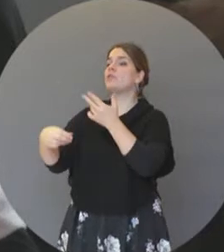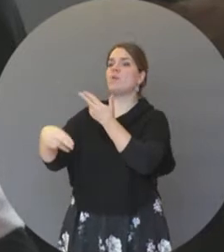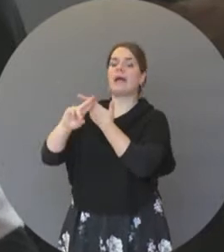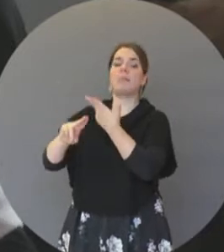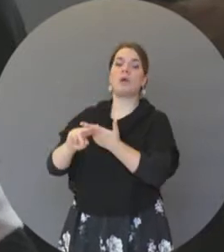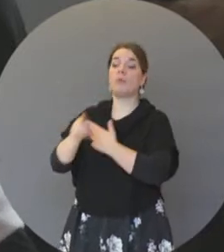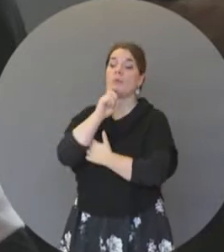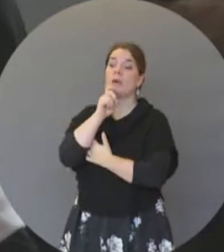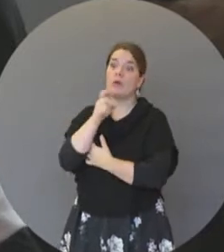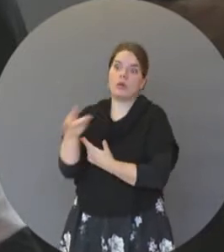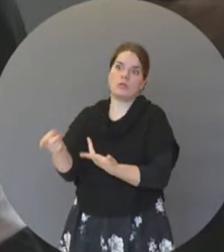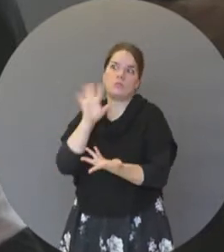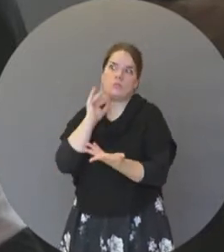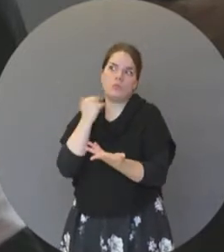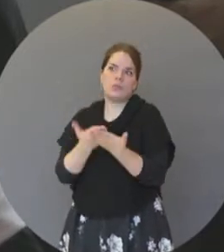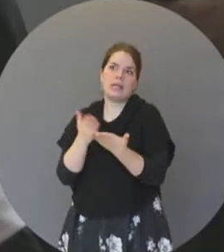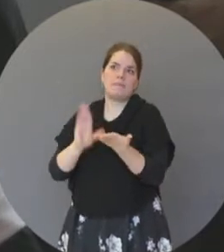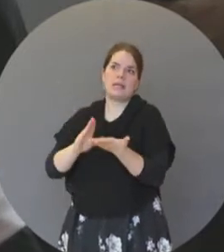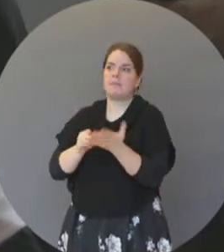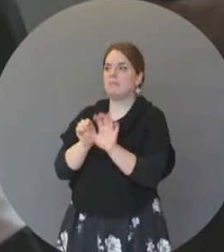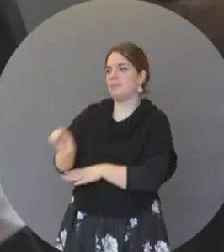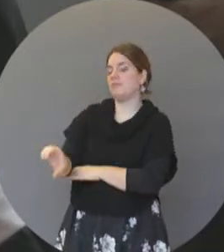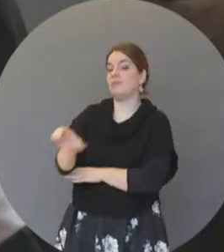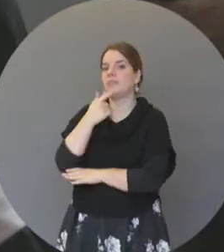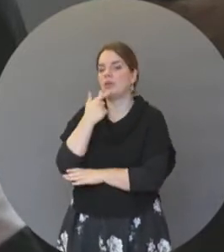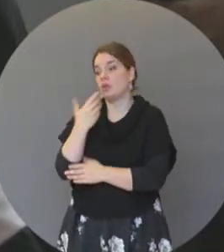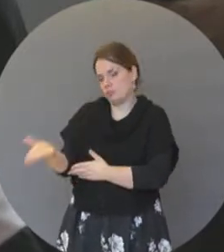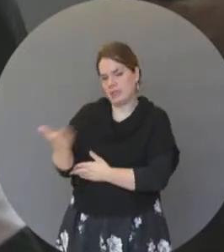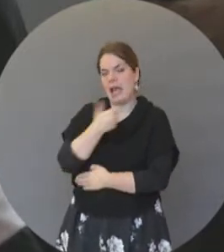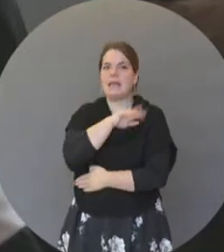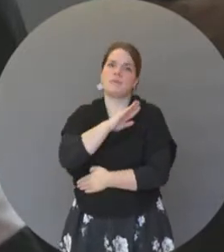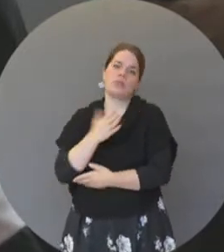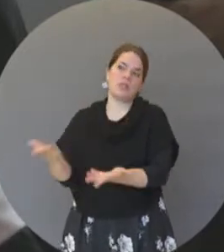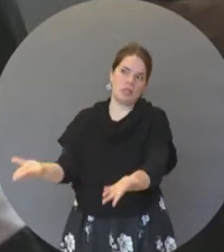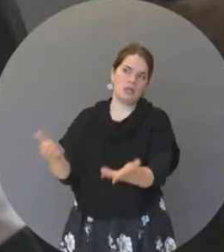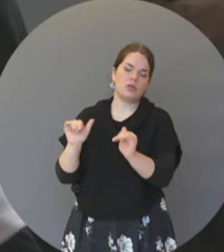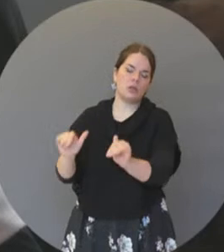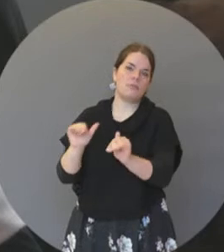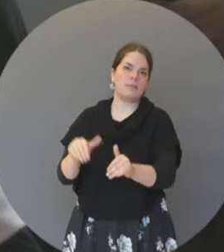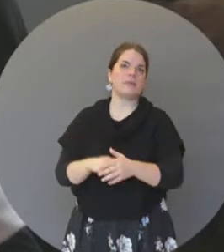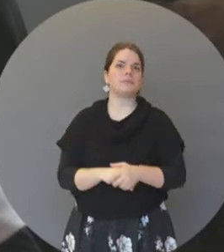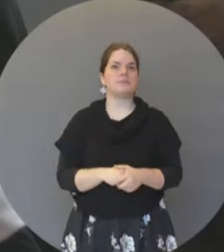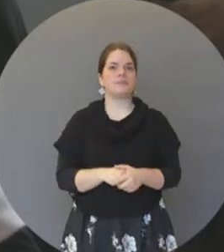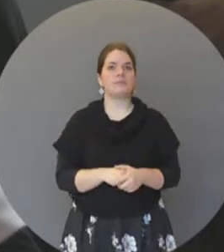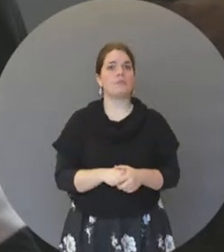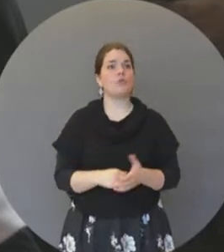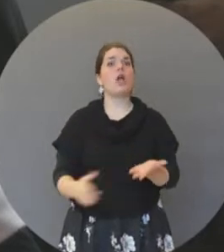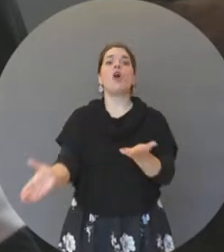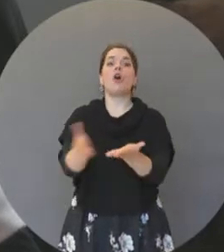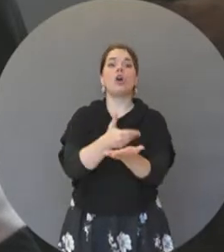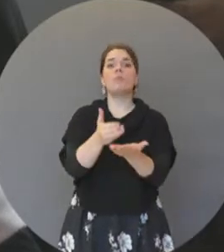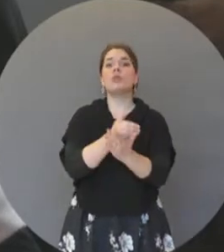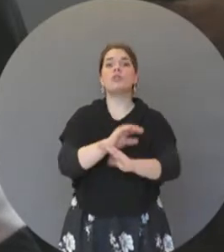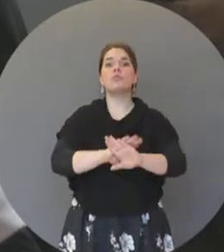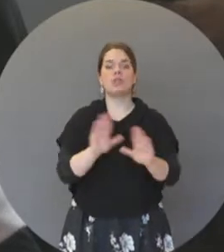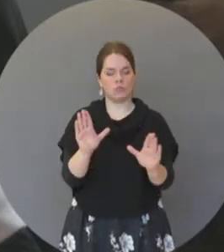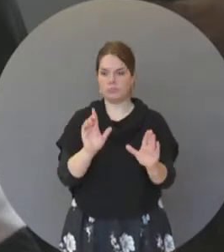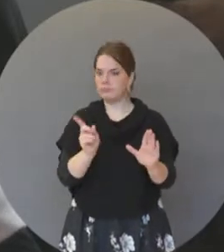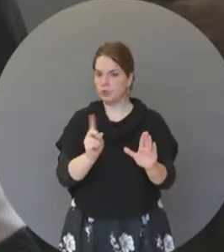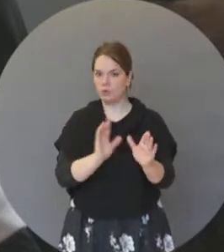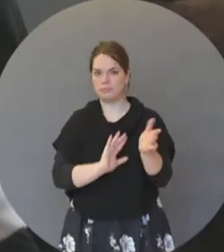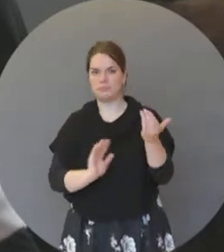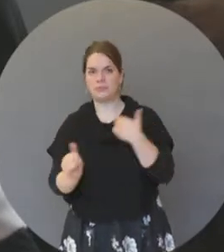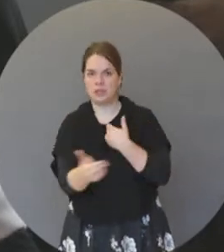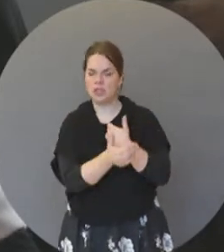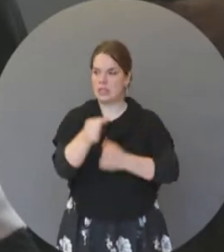de répondre de plus et parce que au-delà de la rémunération nous avons souhaité aussi nous engager pour améliorer les